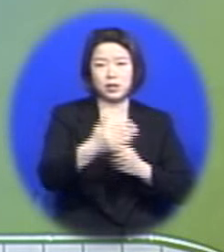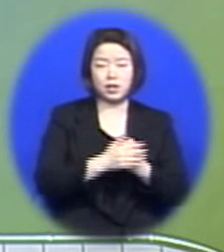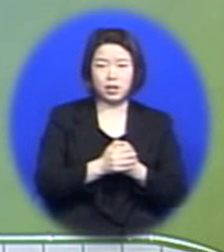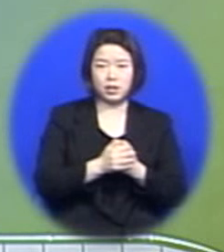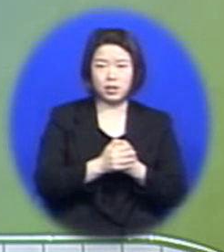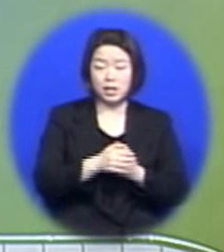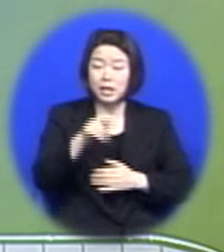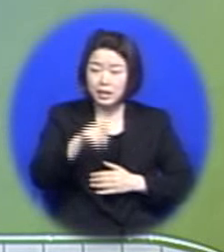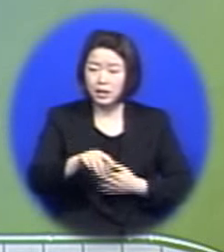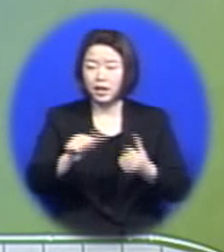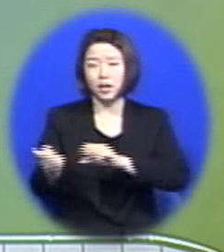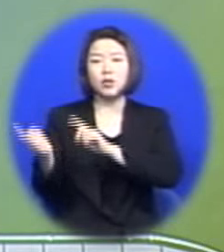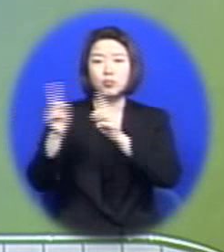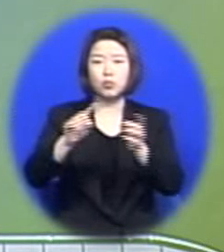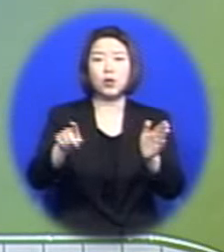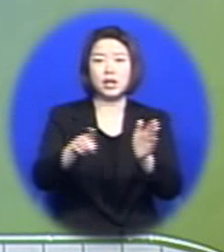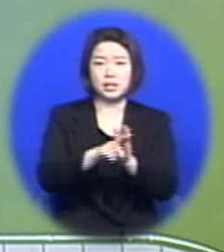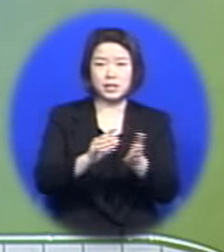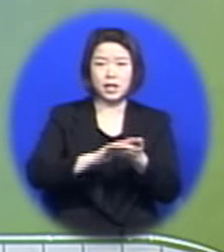부활신앙이에요.